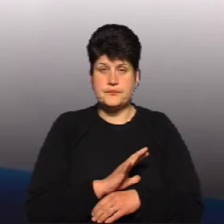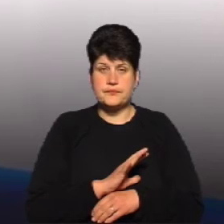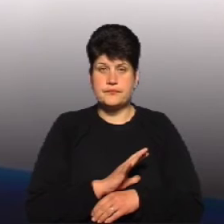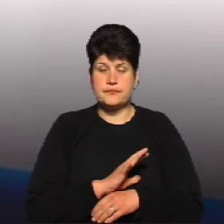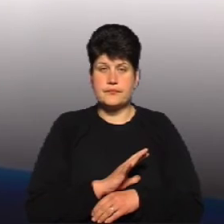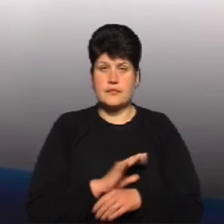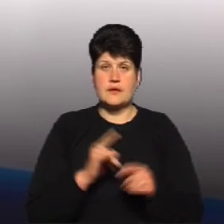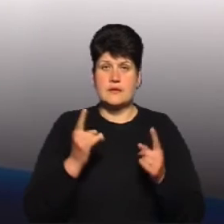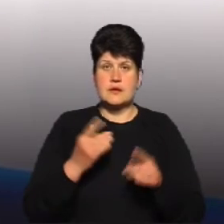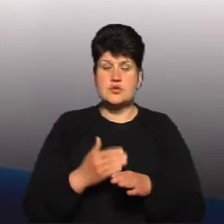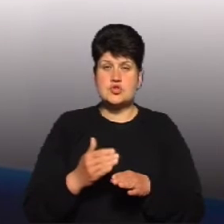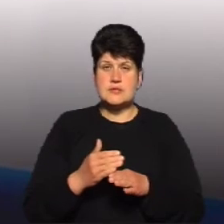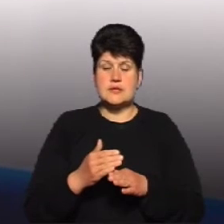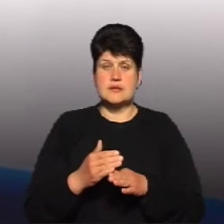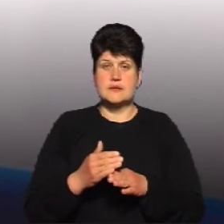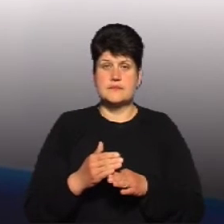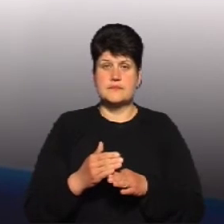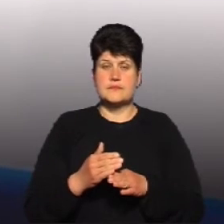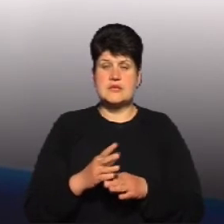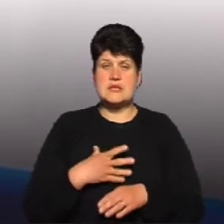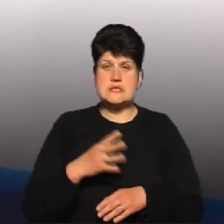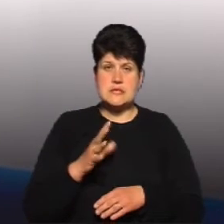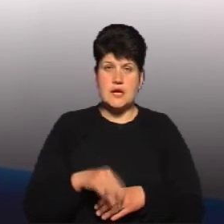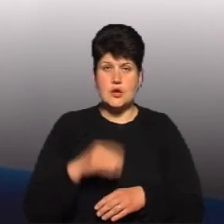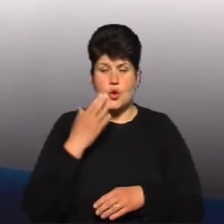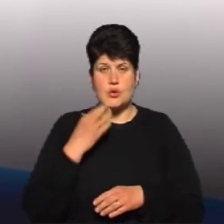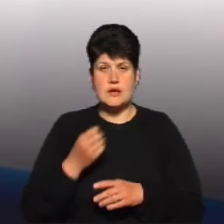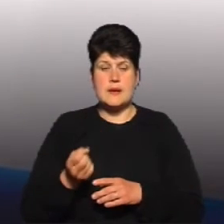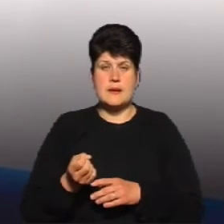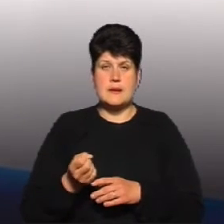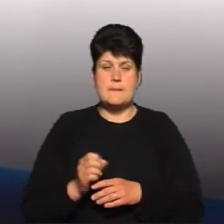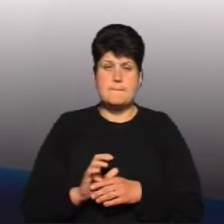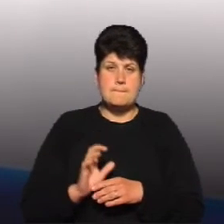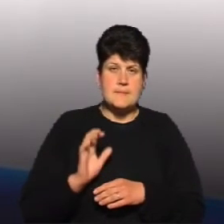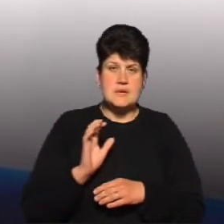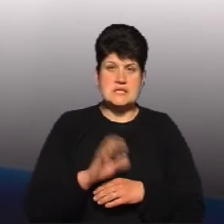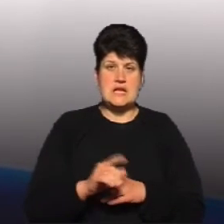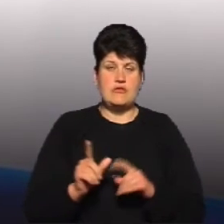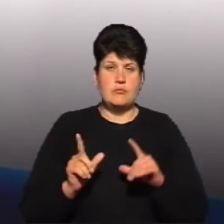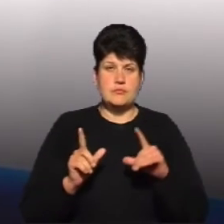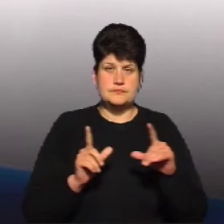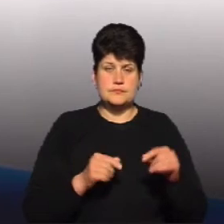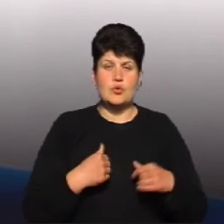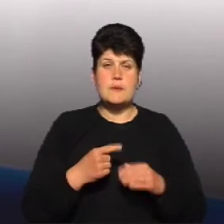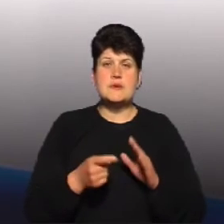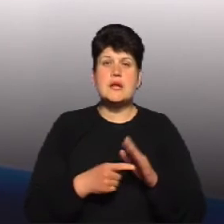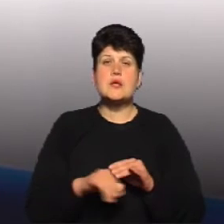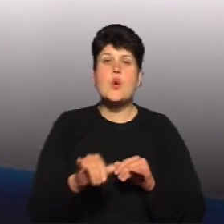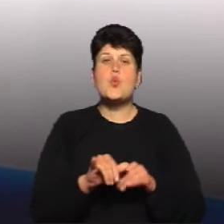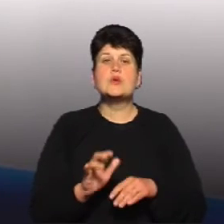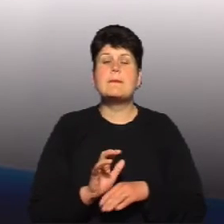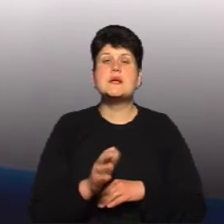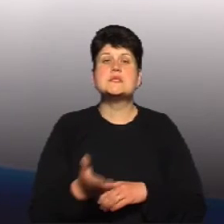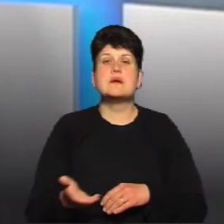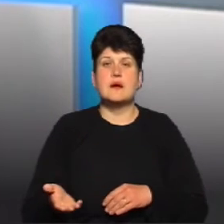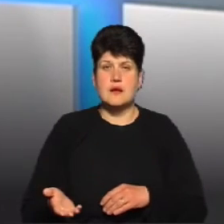частина загинули, коли їх переселяли, власне, в тих переїздах. Так? Моє питання, куди переселяли взагалі